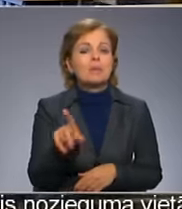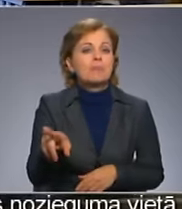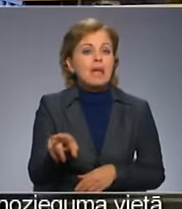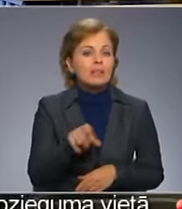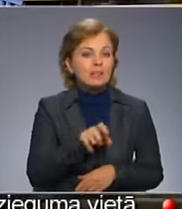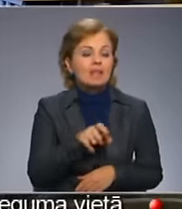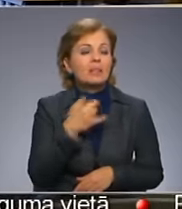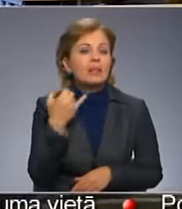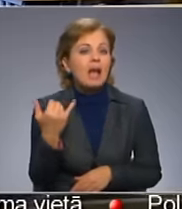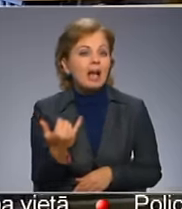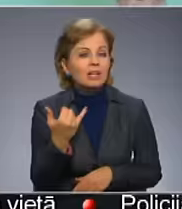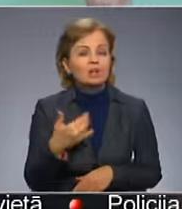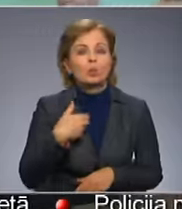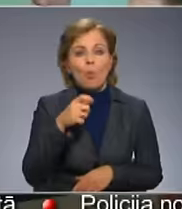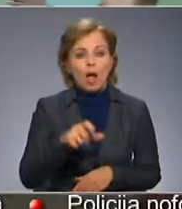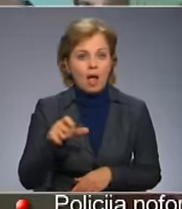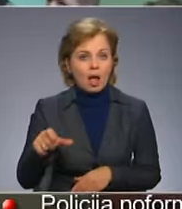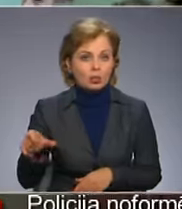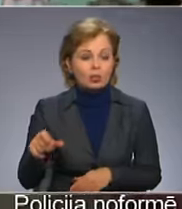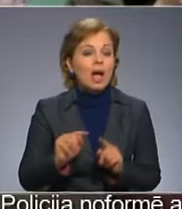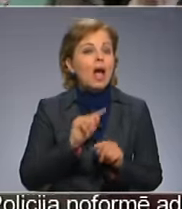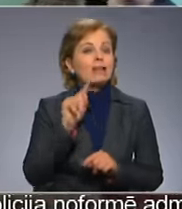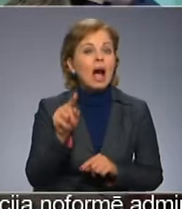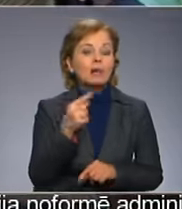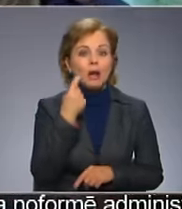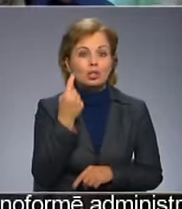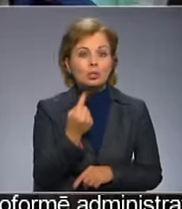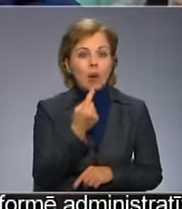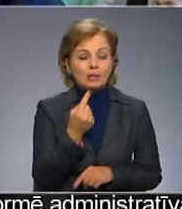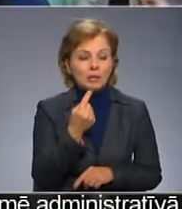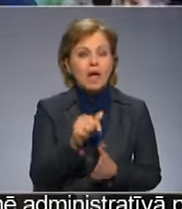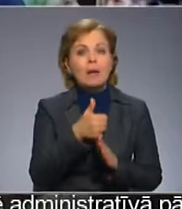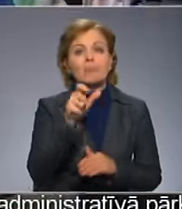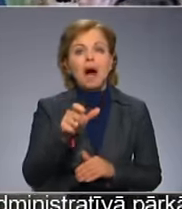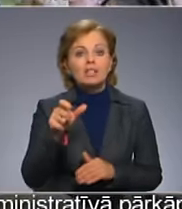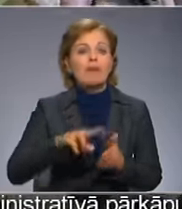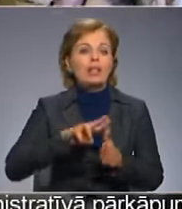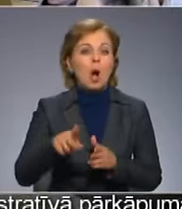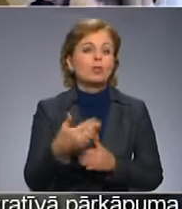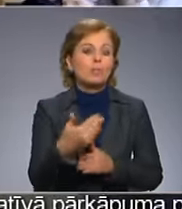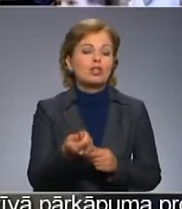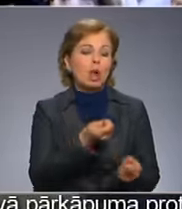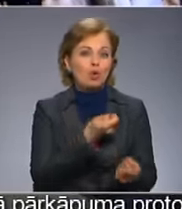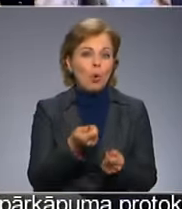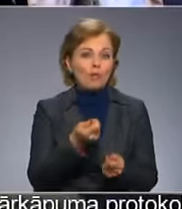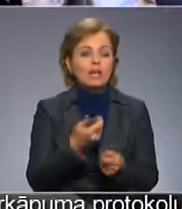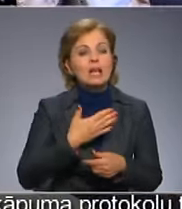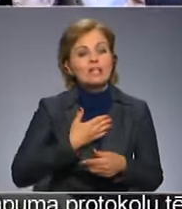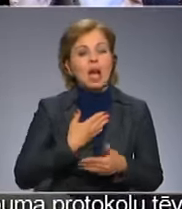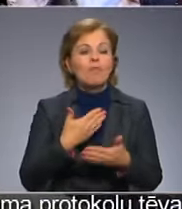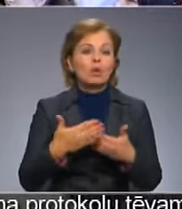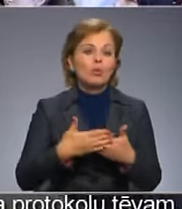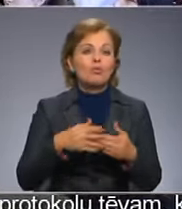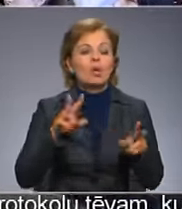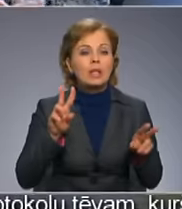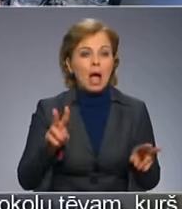piesaistīt, ieinteresēt skolēnus. Nākamajā stundā vietvaras pārstāvjiem ļauts arī novadīt stundu par kādu sev tū tēmu, kas